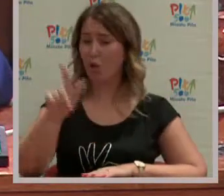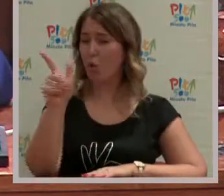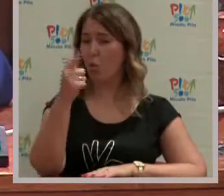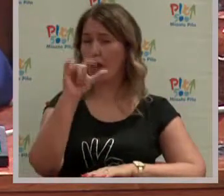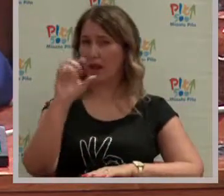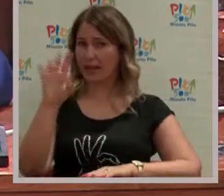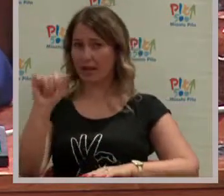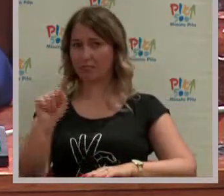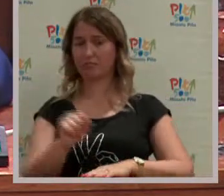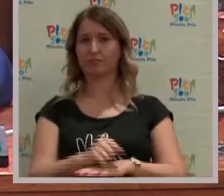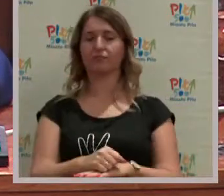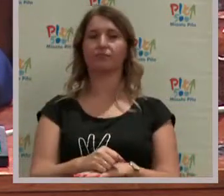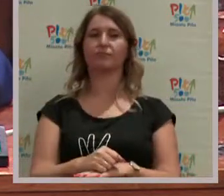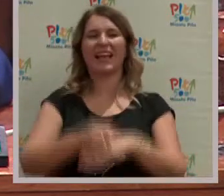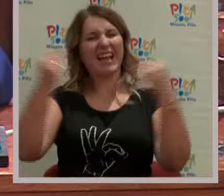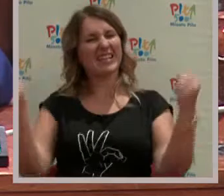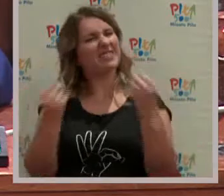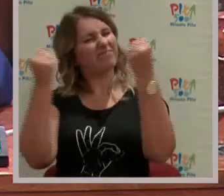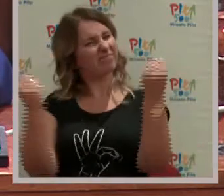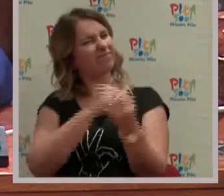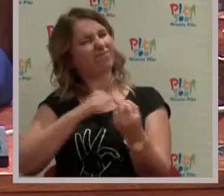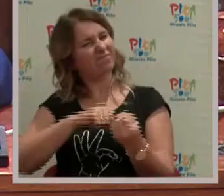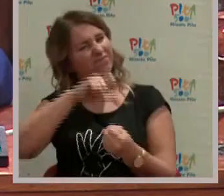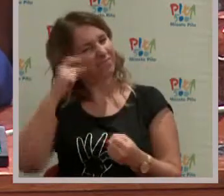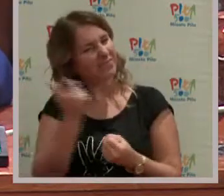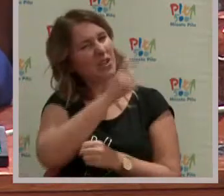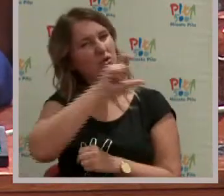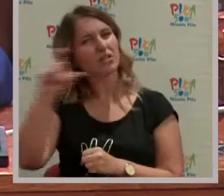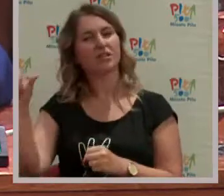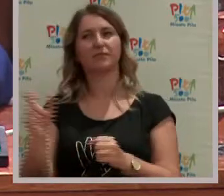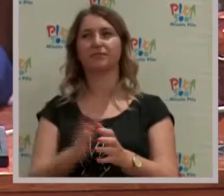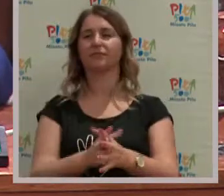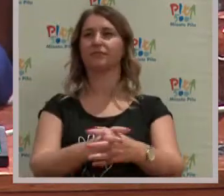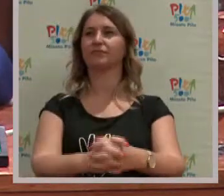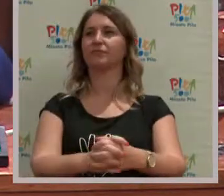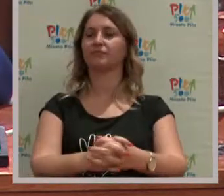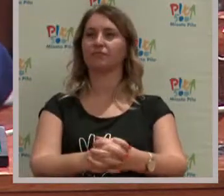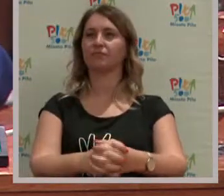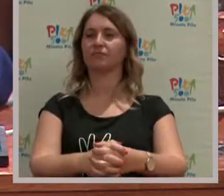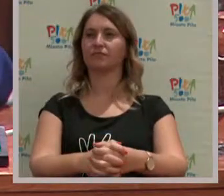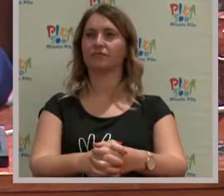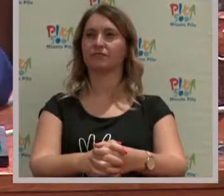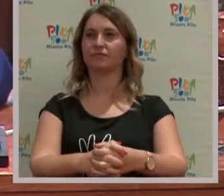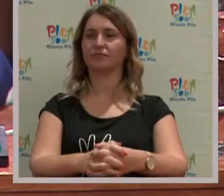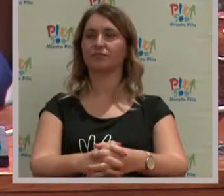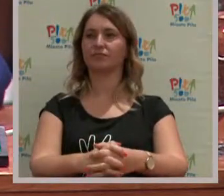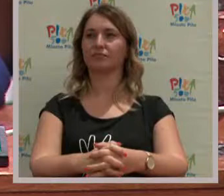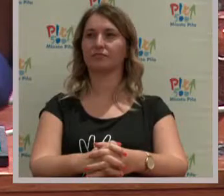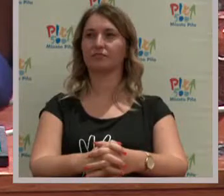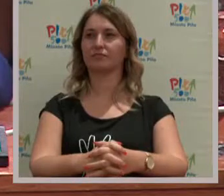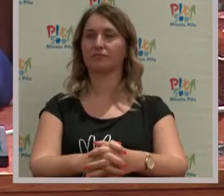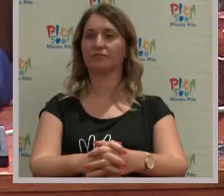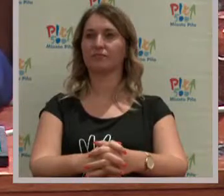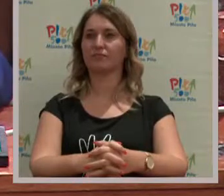Robią co tylko mogą bo deweloper czeka na tereny na których znajduje się stadion. Docenić trzeba śmiałe